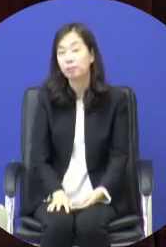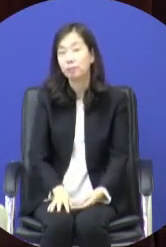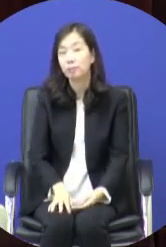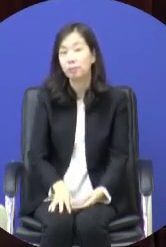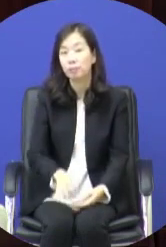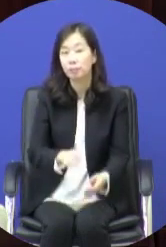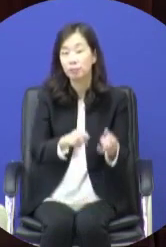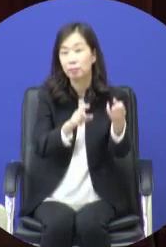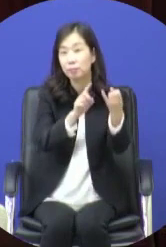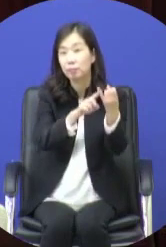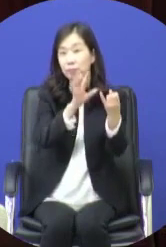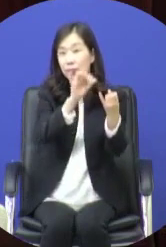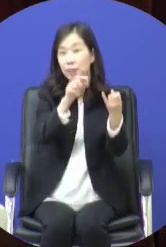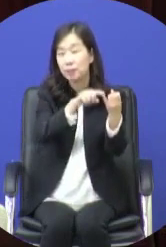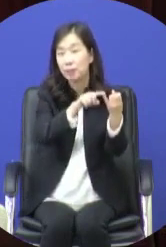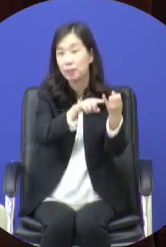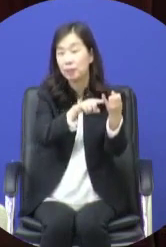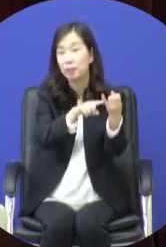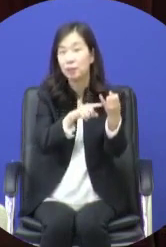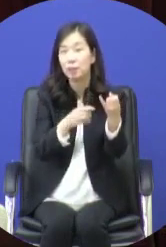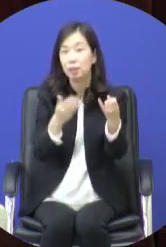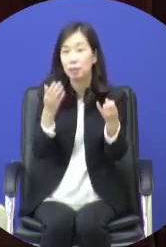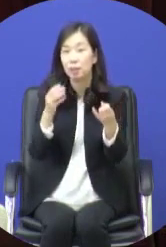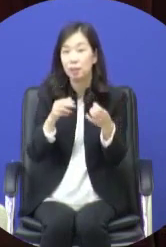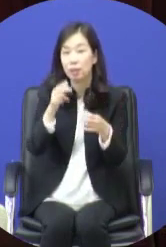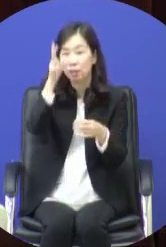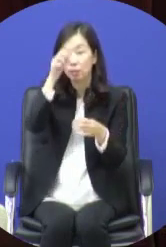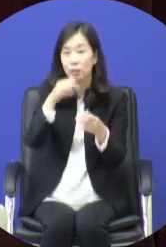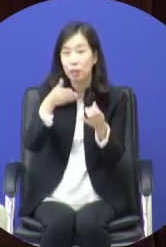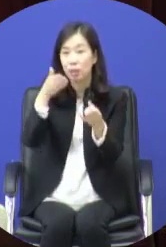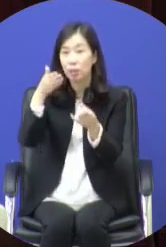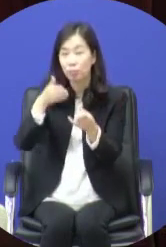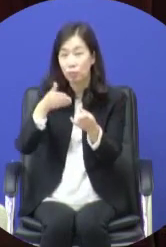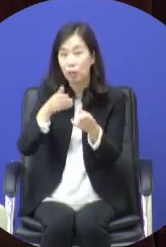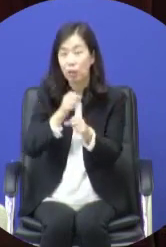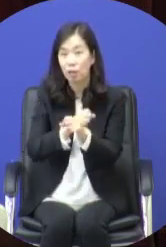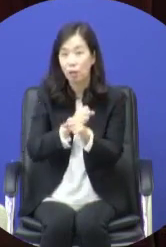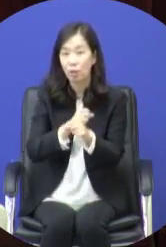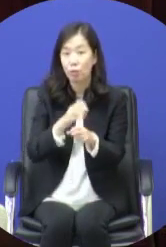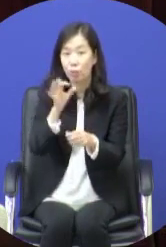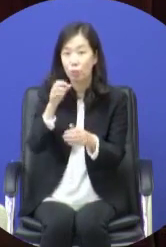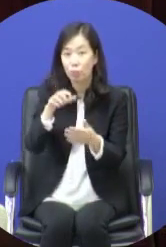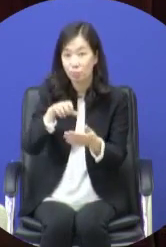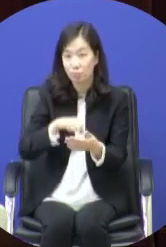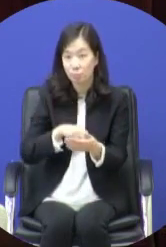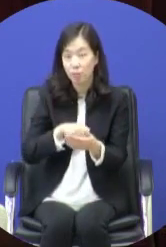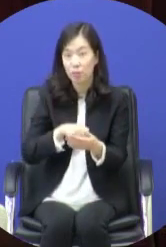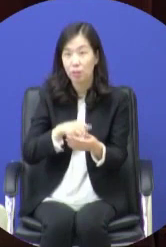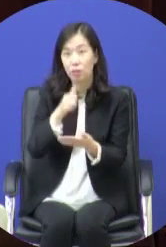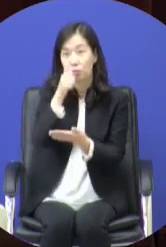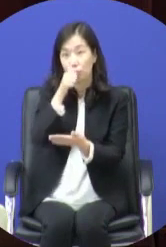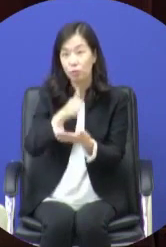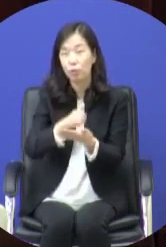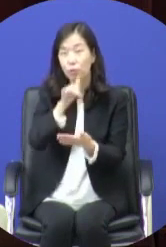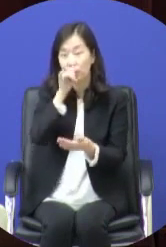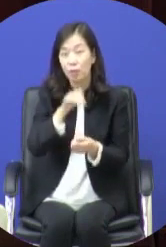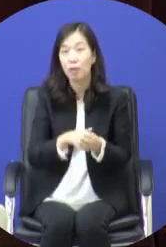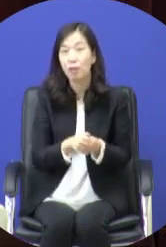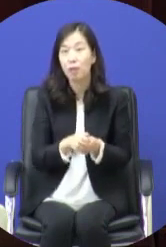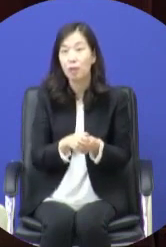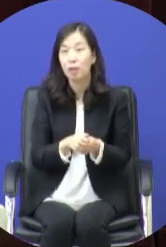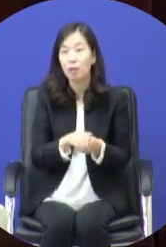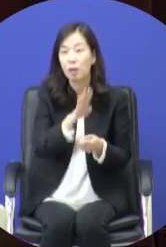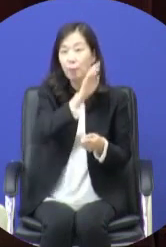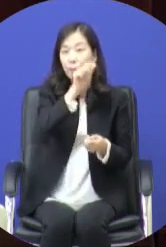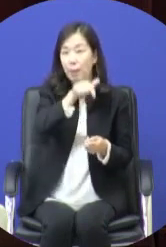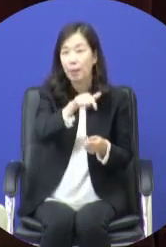이정근 전 부총장은 경찰 인사를 청탁하고 돈을 챙긴 혐의도 받고 있다. 박